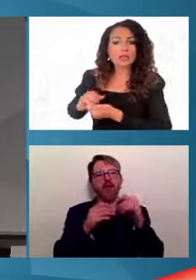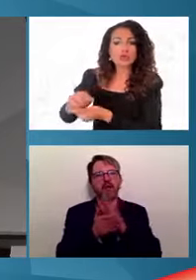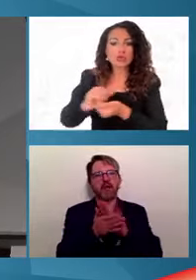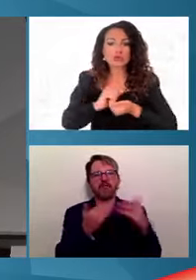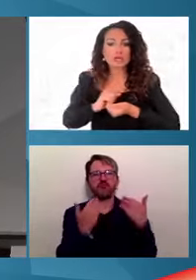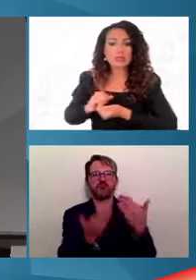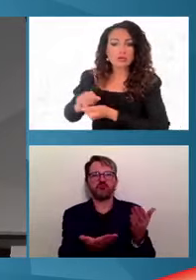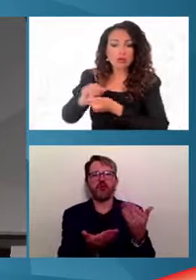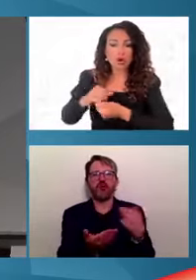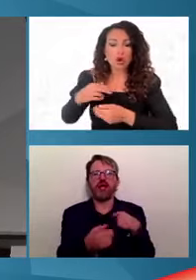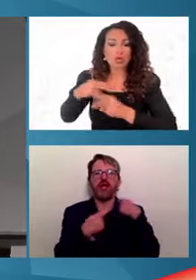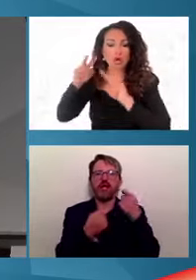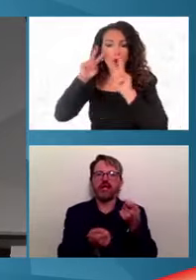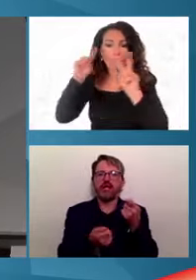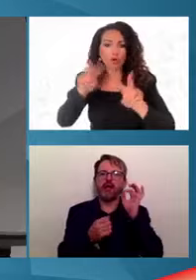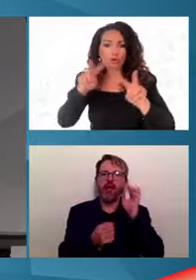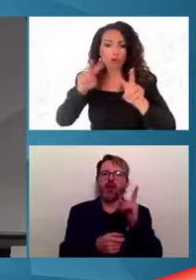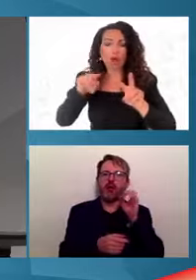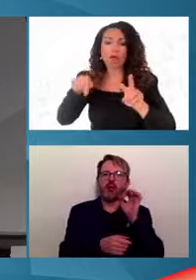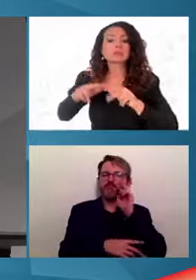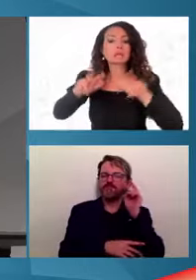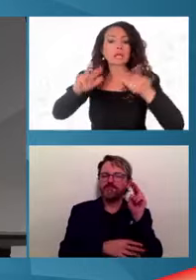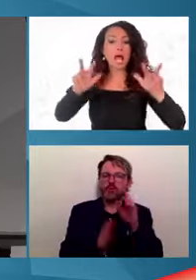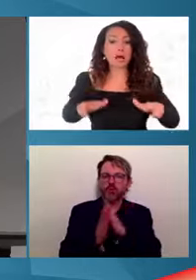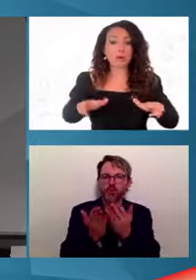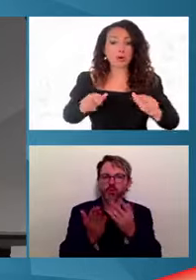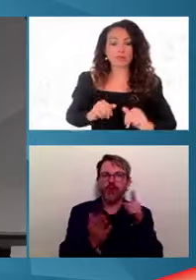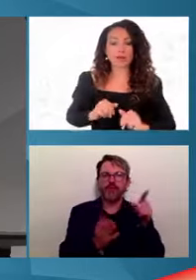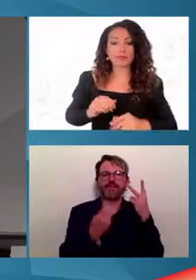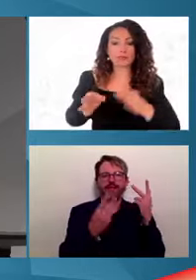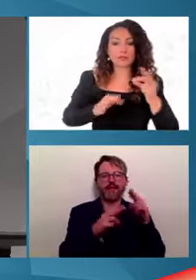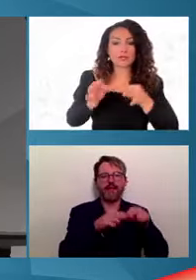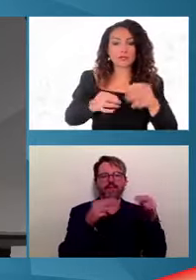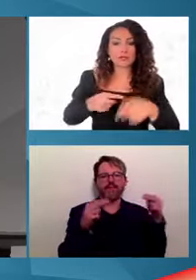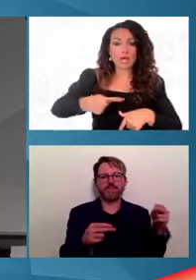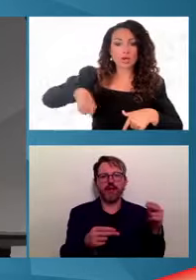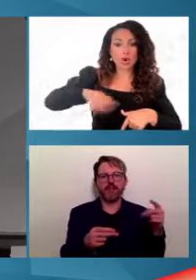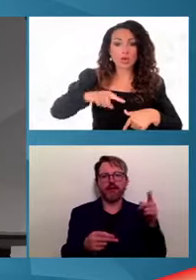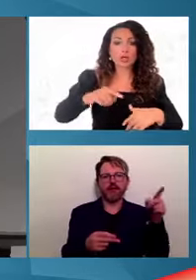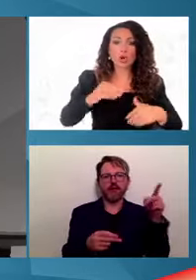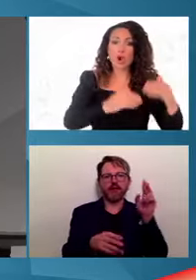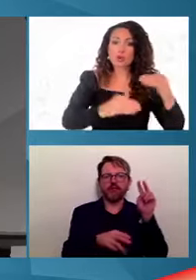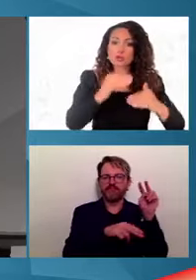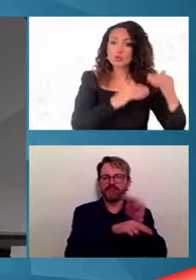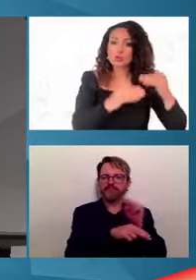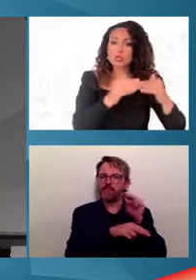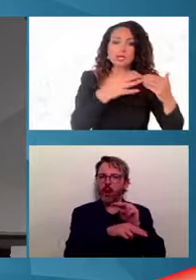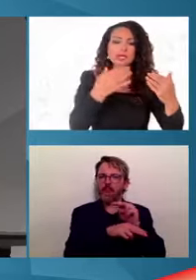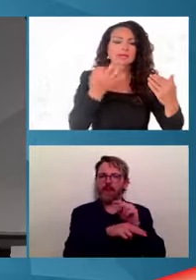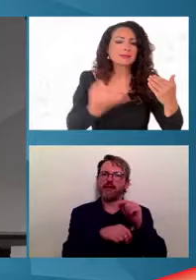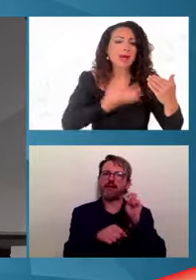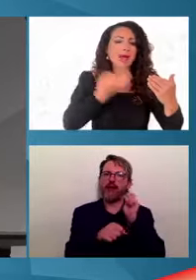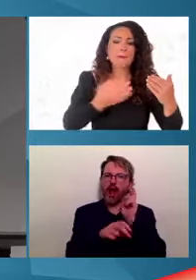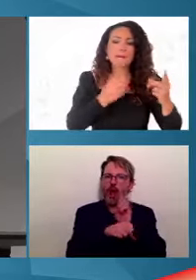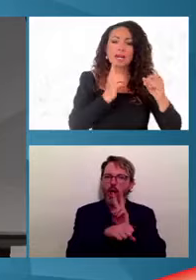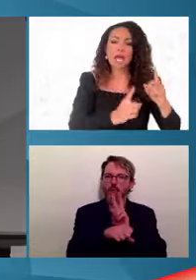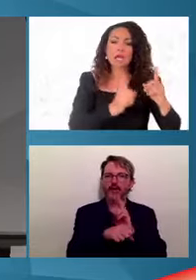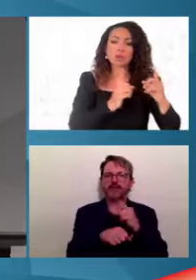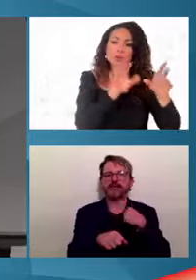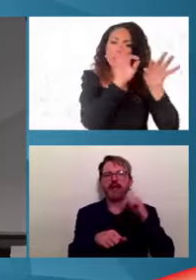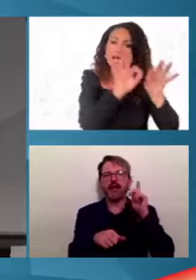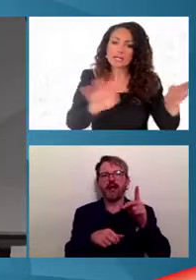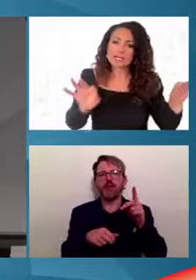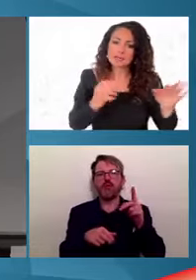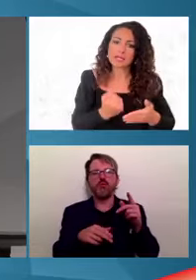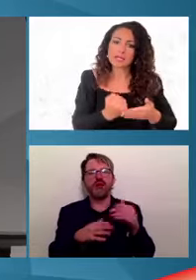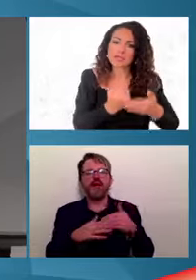sentinelle della nostra montagna. Tutto quello che costruiamo lo costruiamo con la sostenibilità. La sostenibilità è una sfida, ma anche un valore